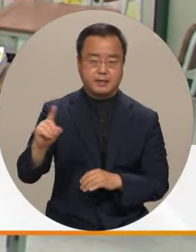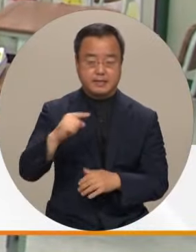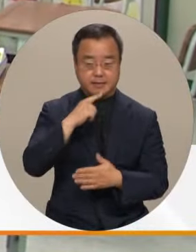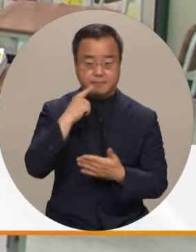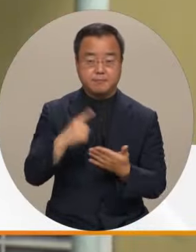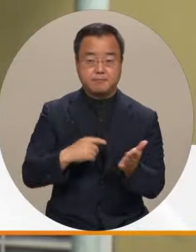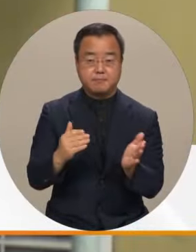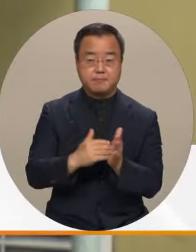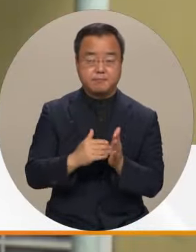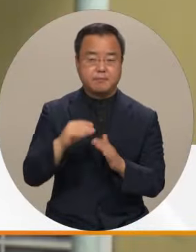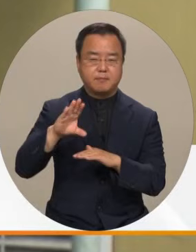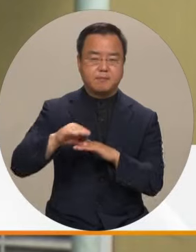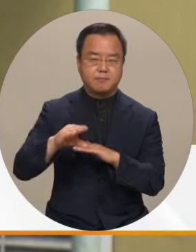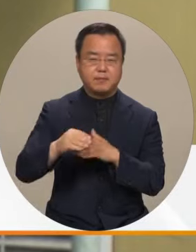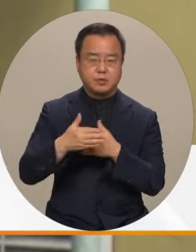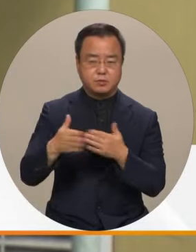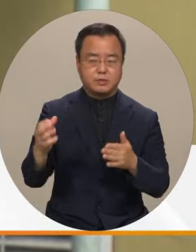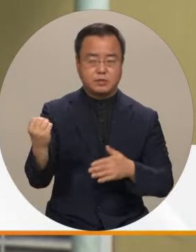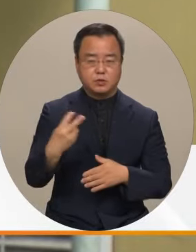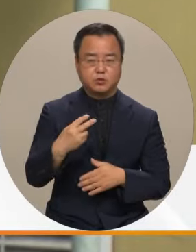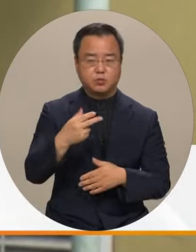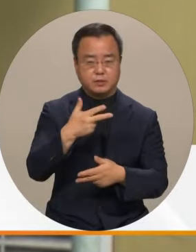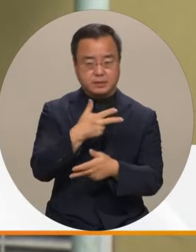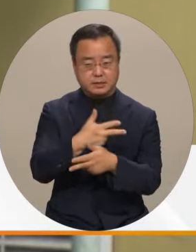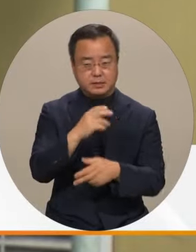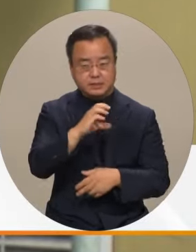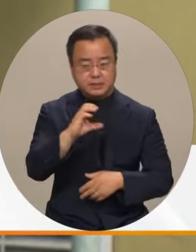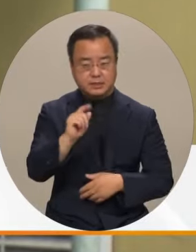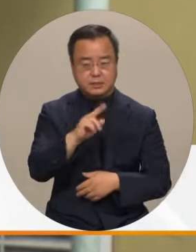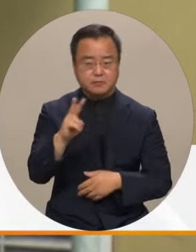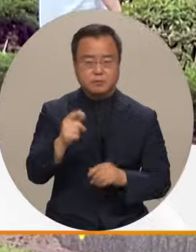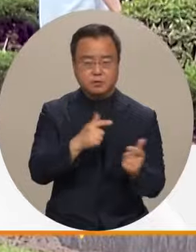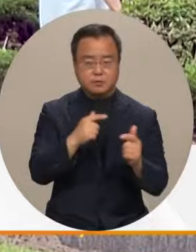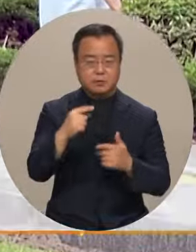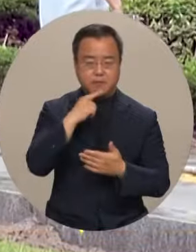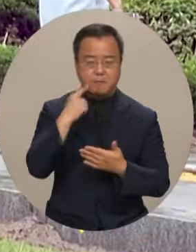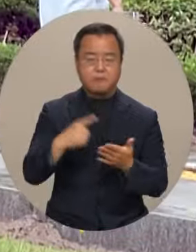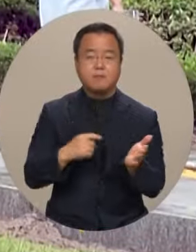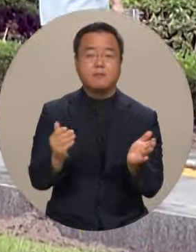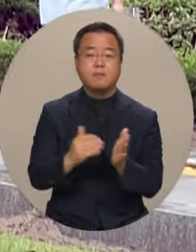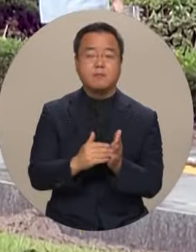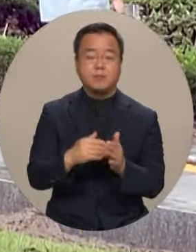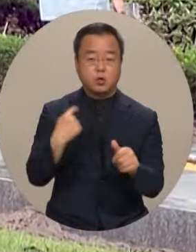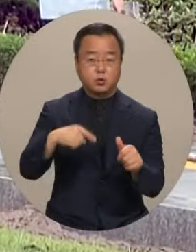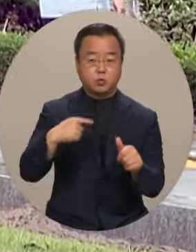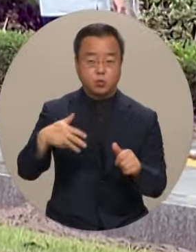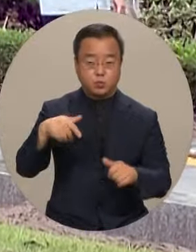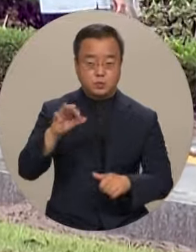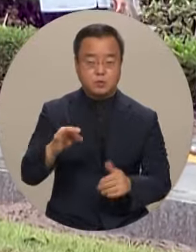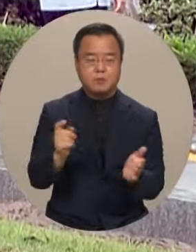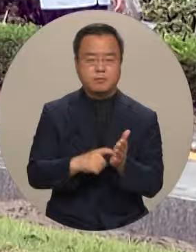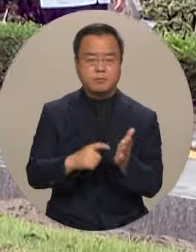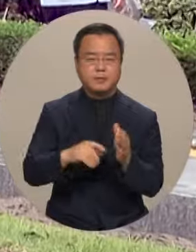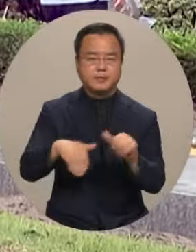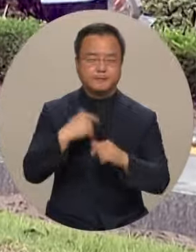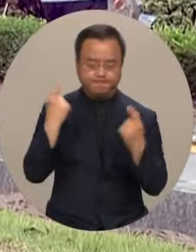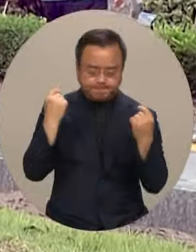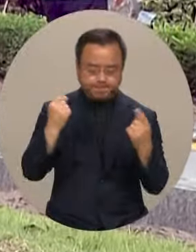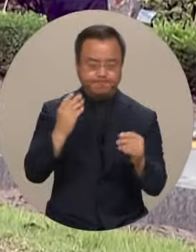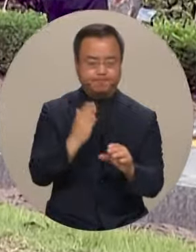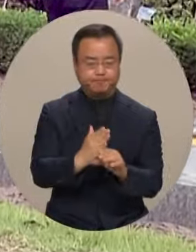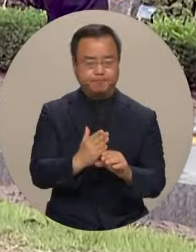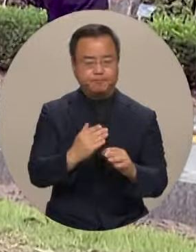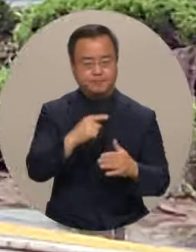교내 방송 시스템이나 CCTV 등이 파손된 것으로 확인됐습니다 각 교육청에선 비상 체제를 유지하며 피해 학교의